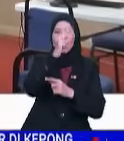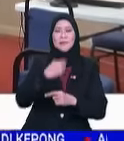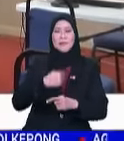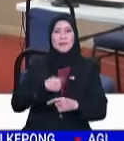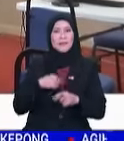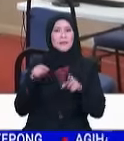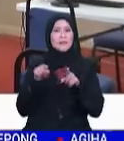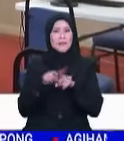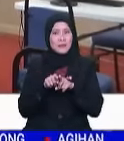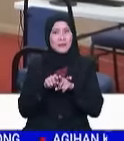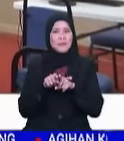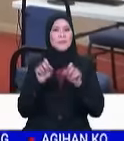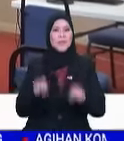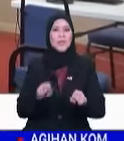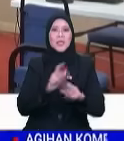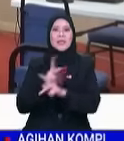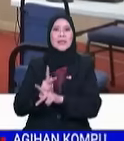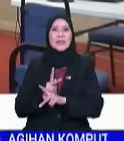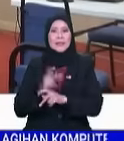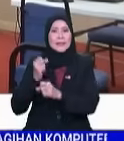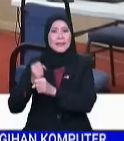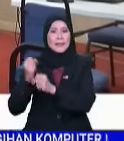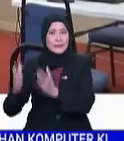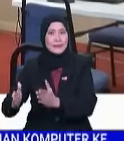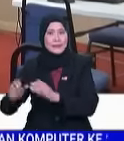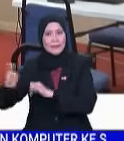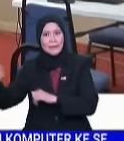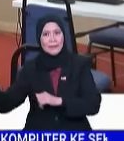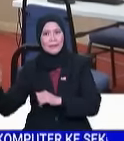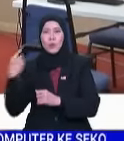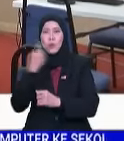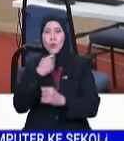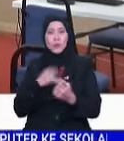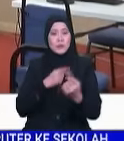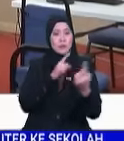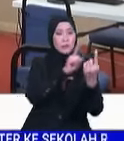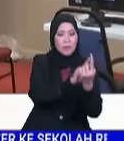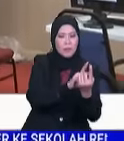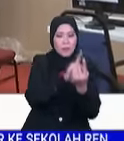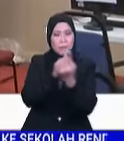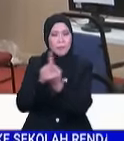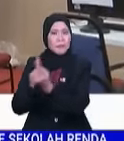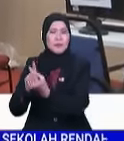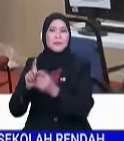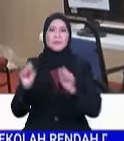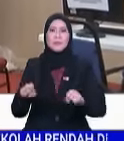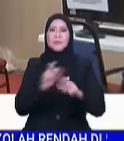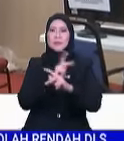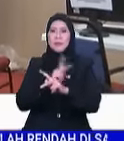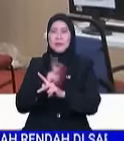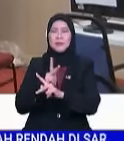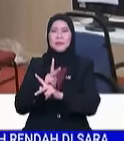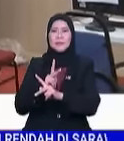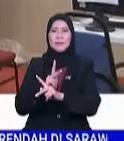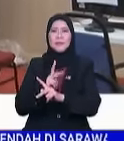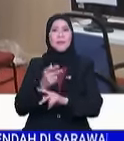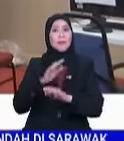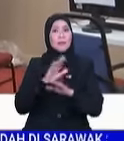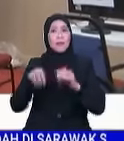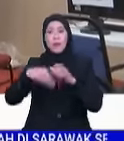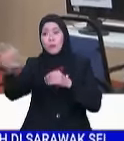juga dapat menjaga rakan sekerja saya dengan siapa saya bertemu pada hari itu. Pada yang di luar sana,